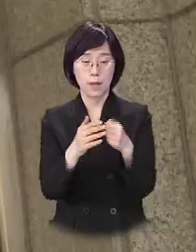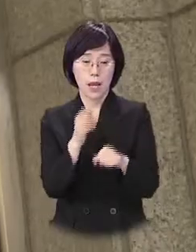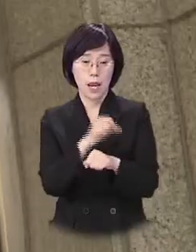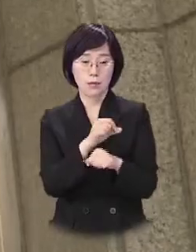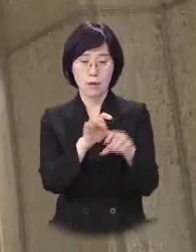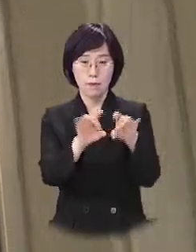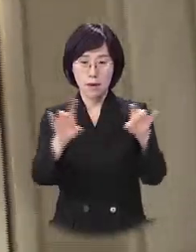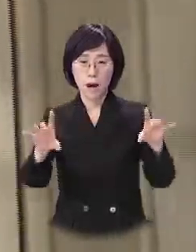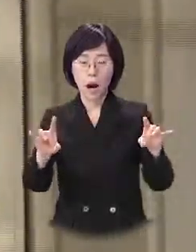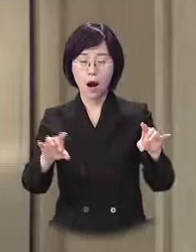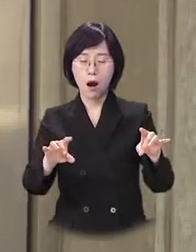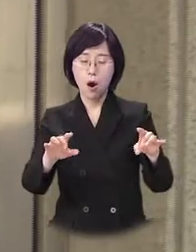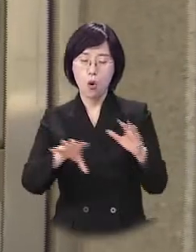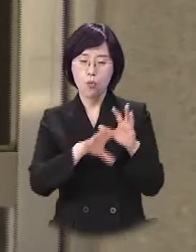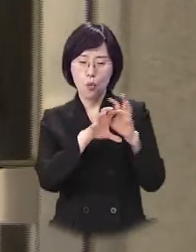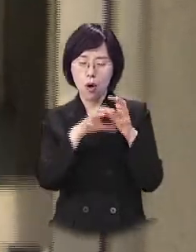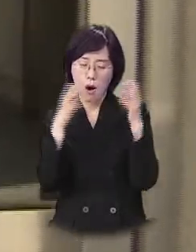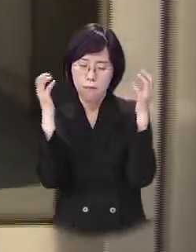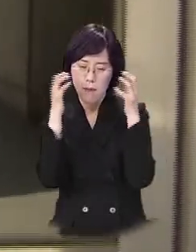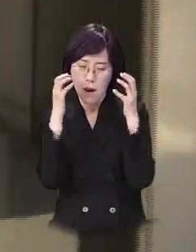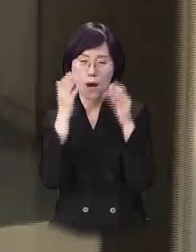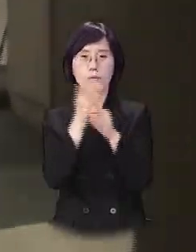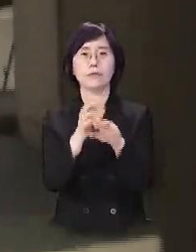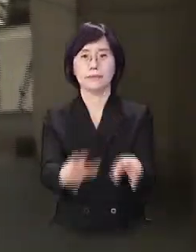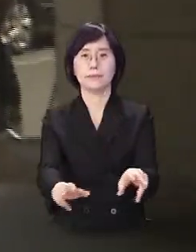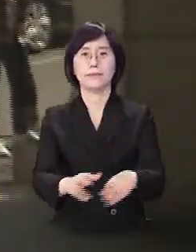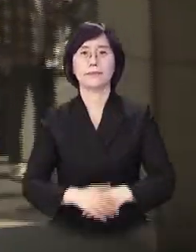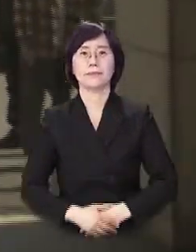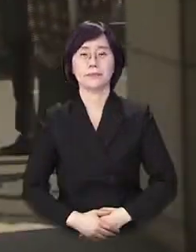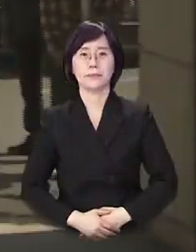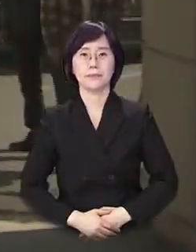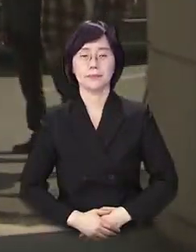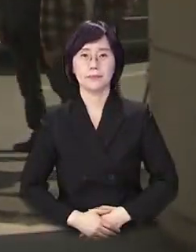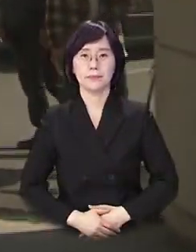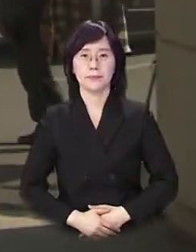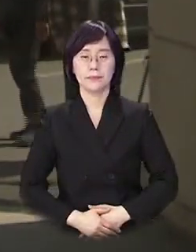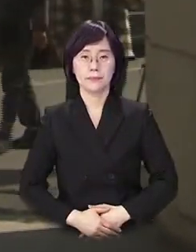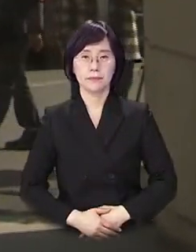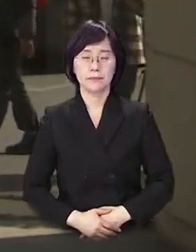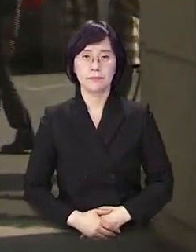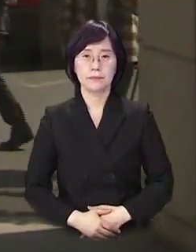행정기관마다 한바탕 코로나 홍역을 치르고 있습니다. TBC 김용우입니다.